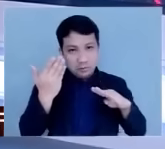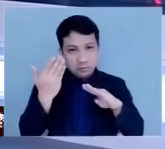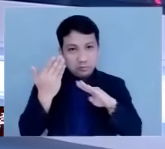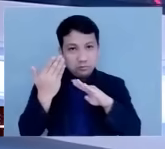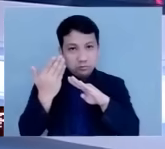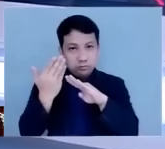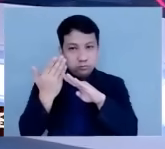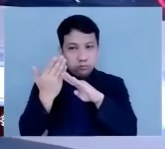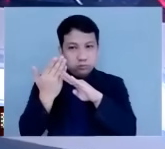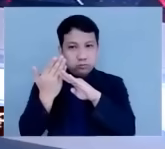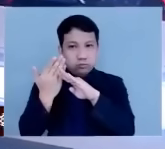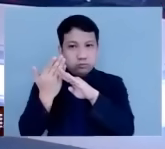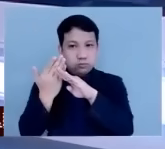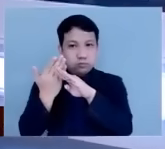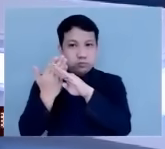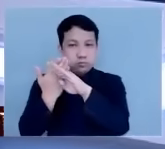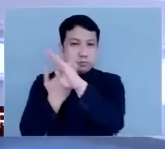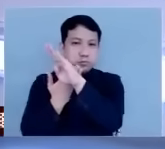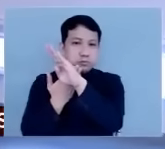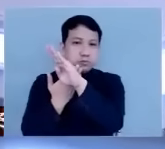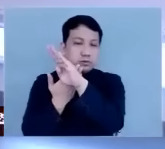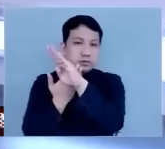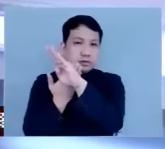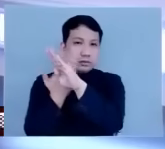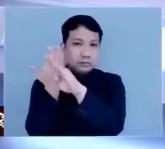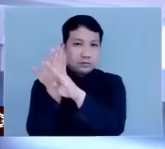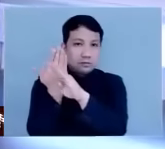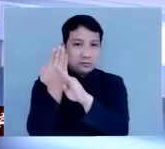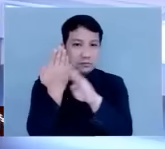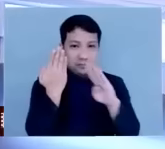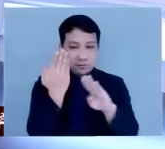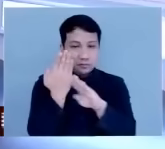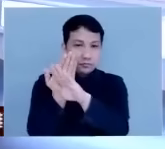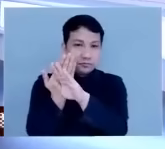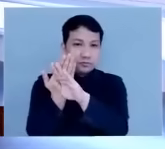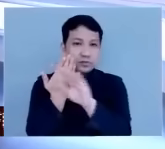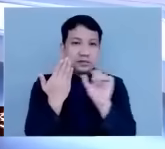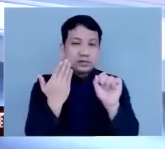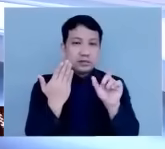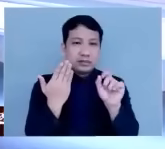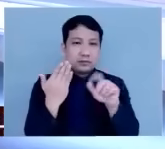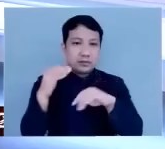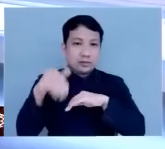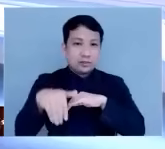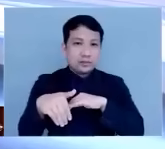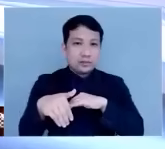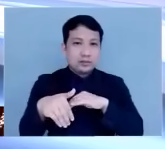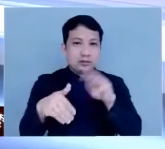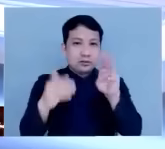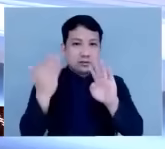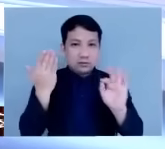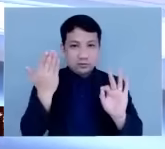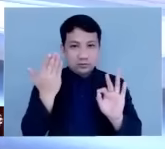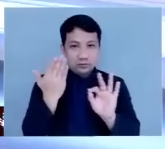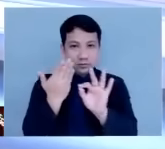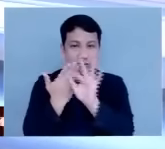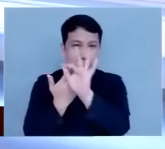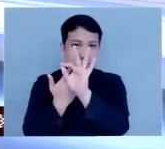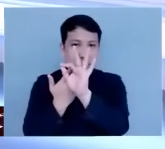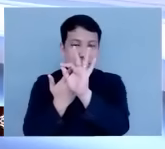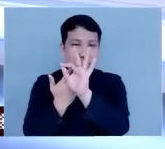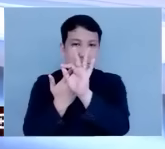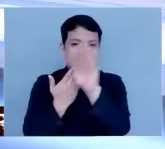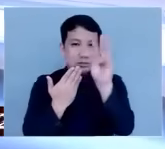paganon. So that's as of Tuesday at 11 PM. Pagdating po ng Wednesday, tatama na po siya ng